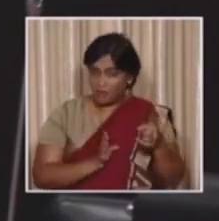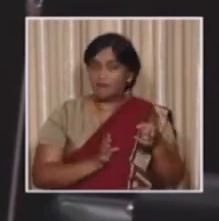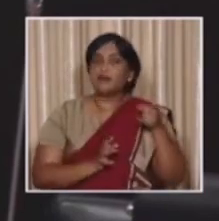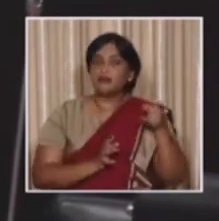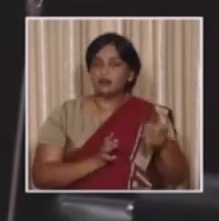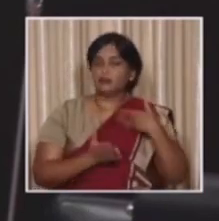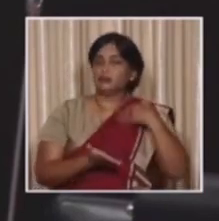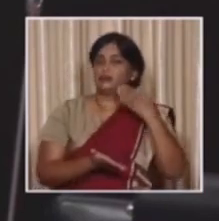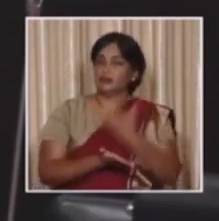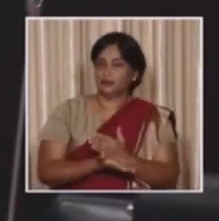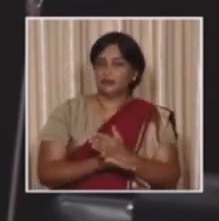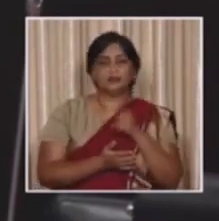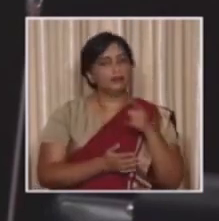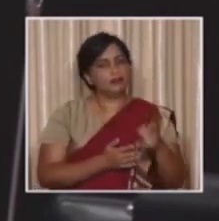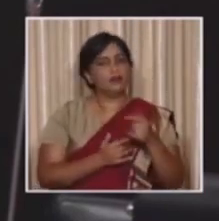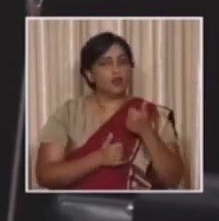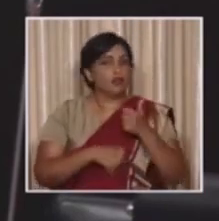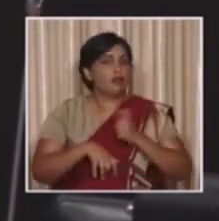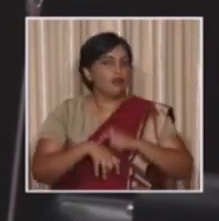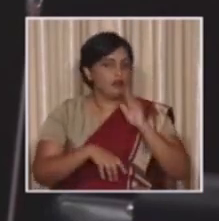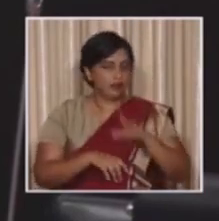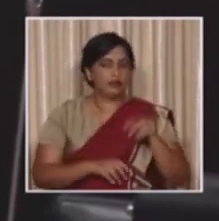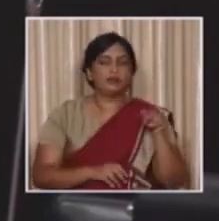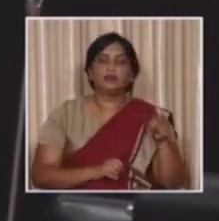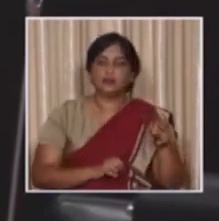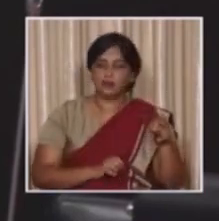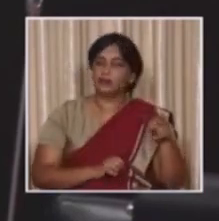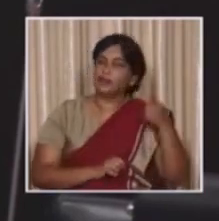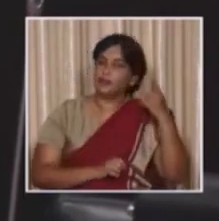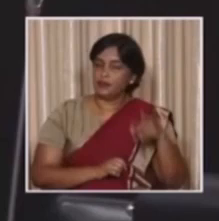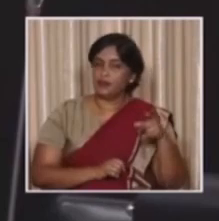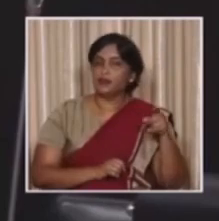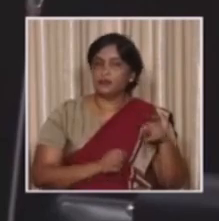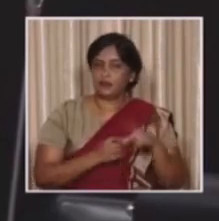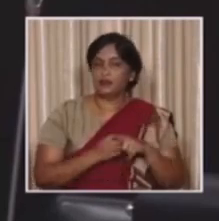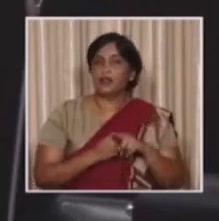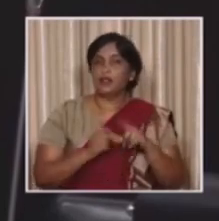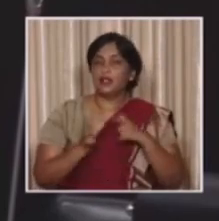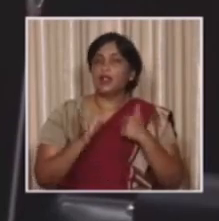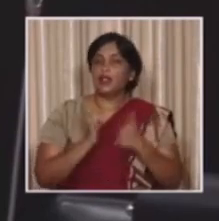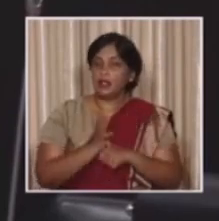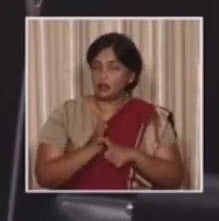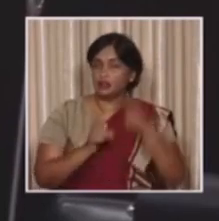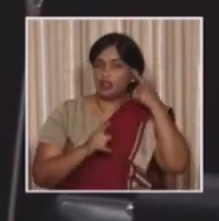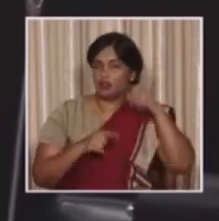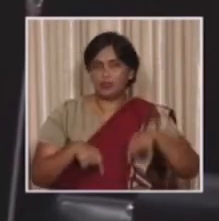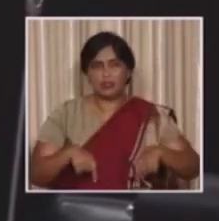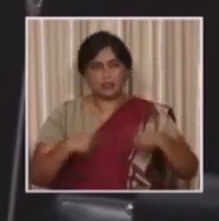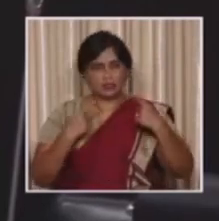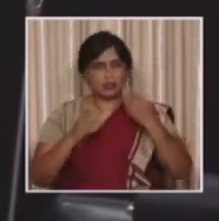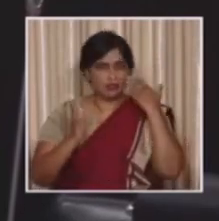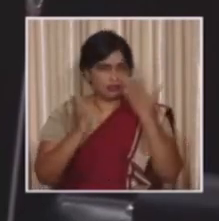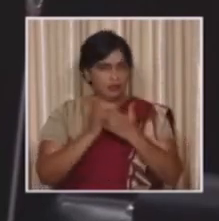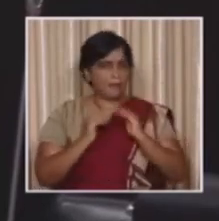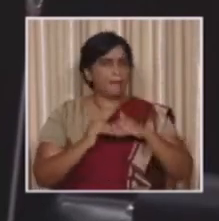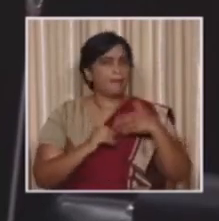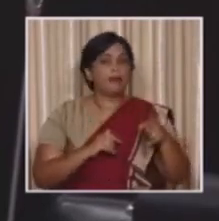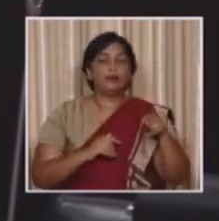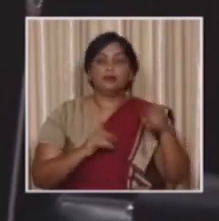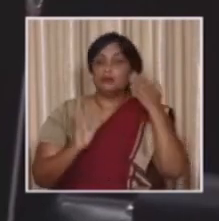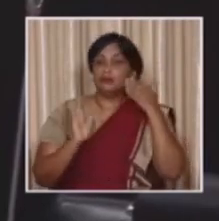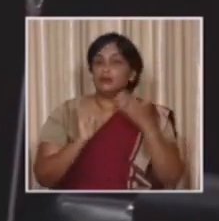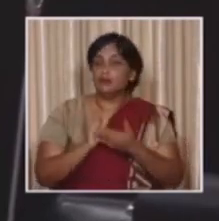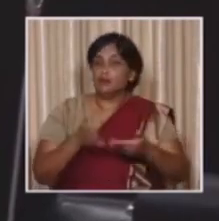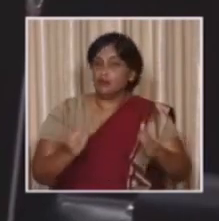அரசாங்கத்தை பாதுகாப்பதற்கோ ஜனாதிபதியை பாதுகாப்பதற்காகவோ இத்தகைய விடயங்களை மேற்கொள்ளவில்லை. நிகழ்நிலை ஊடாக பாதிக்கப்பட்ட தரப்பினர்கள் 50,000